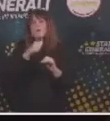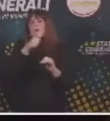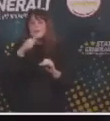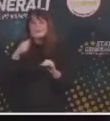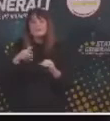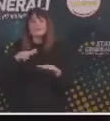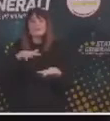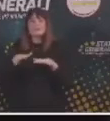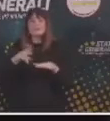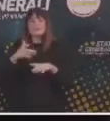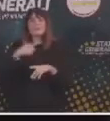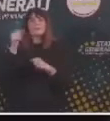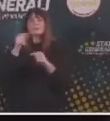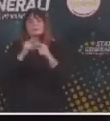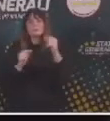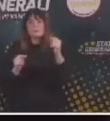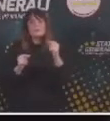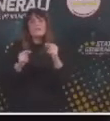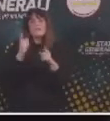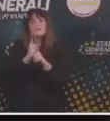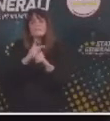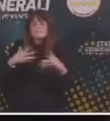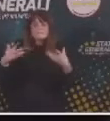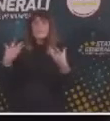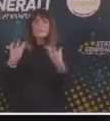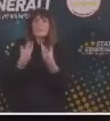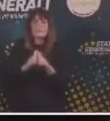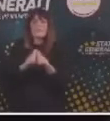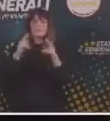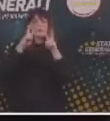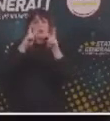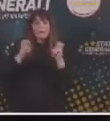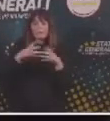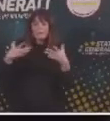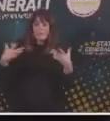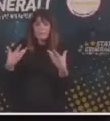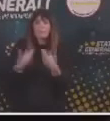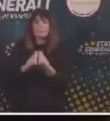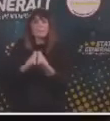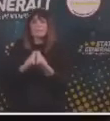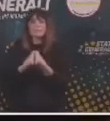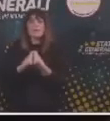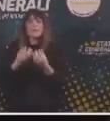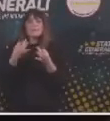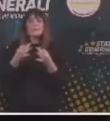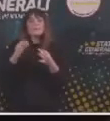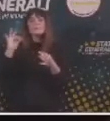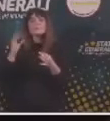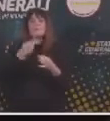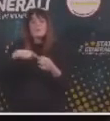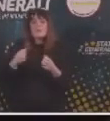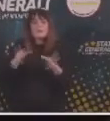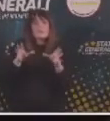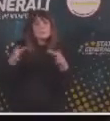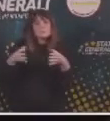unito compatto sui temi di provare ad essere granitico perché nella compattezza che noi abbiamo sempre trovato la